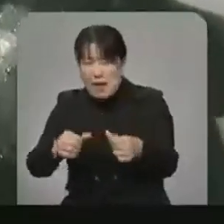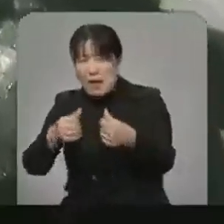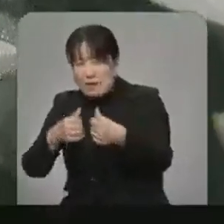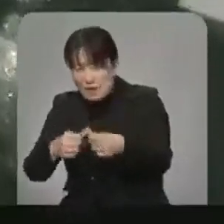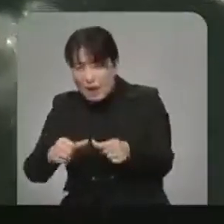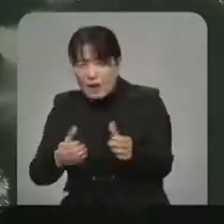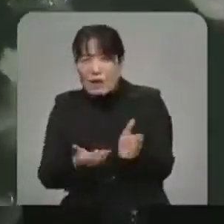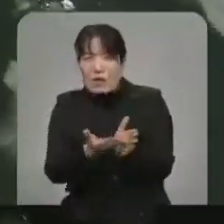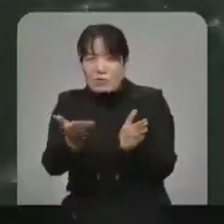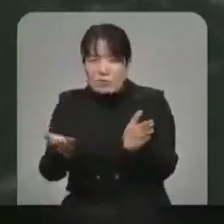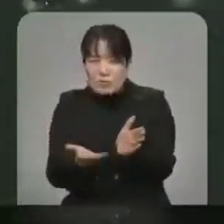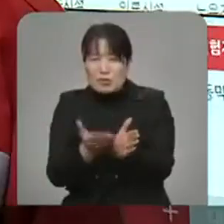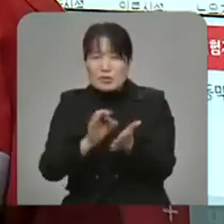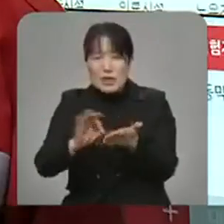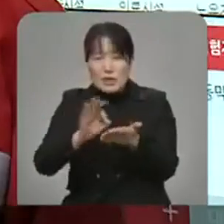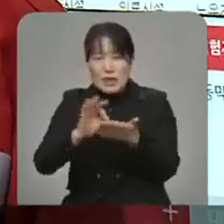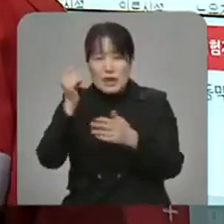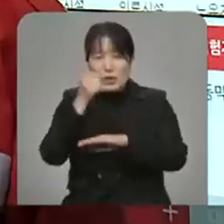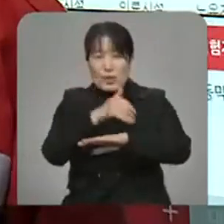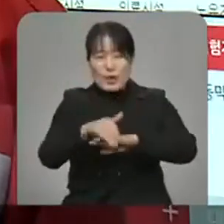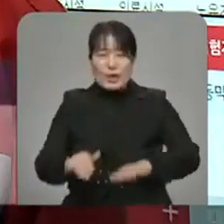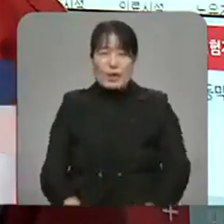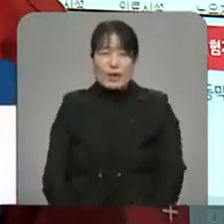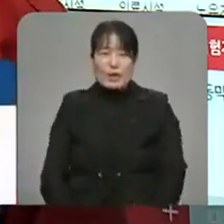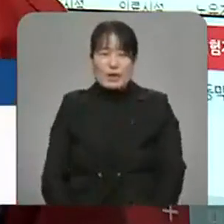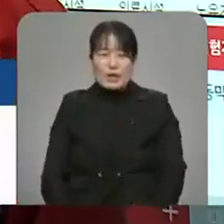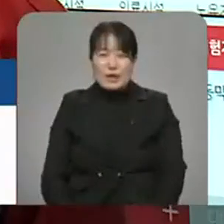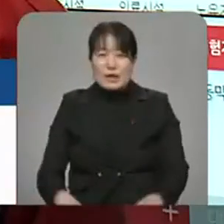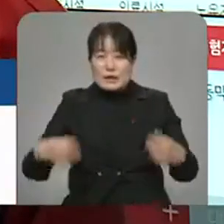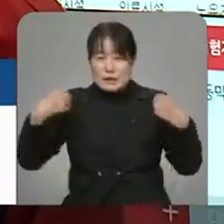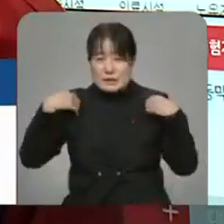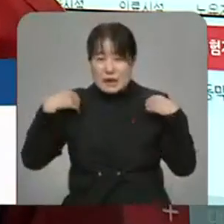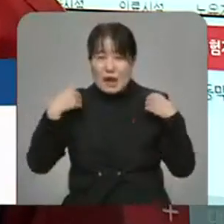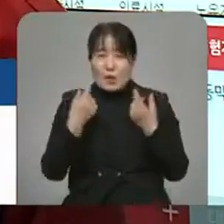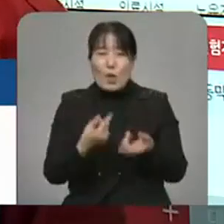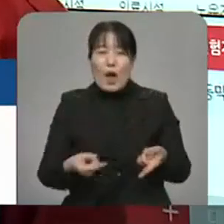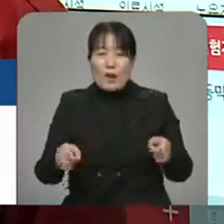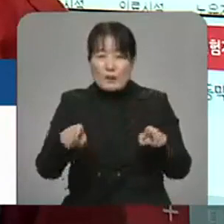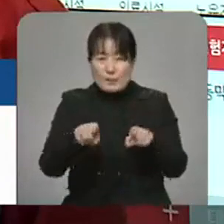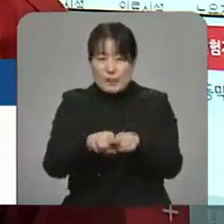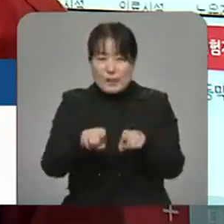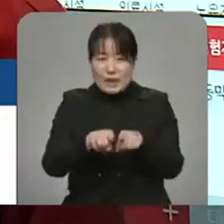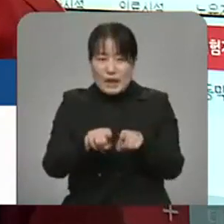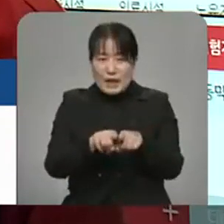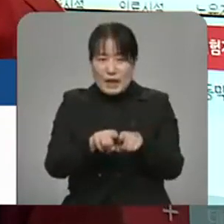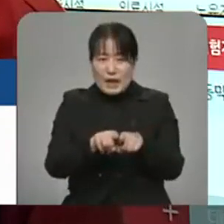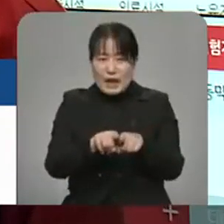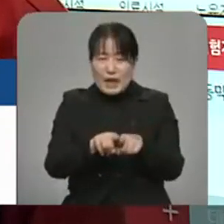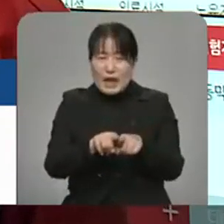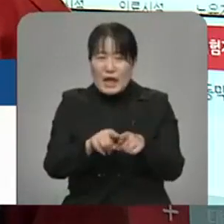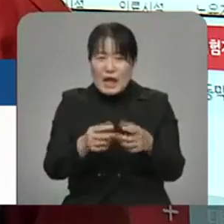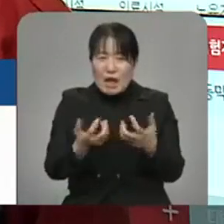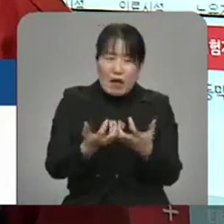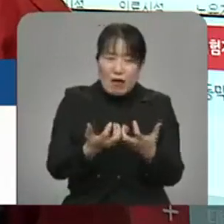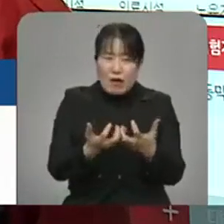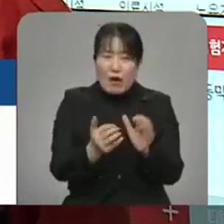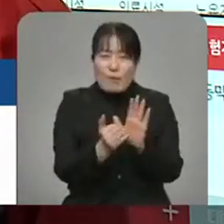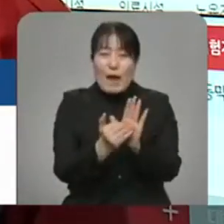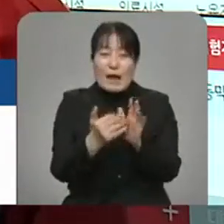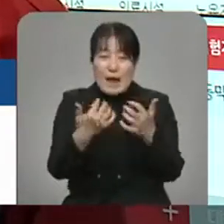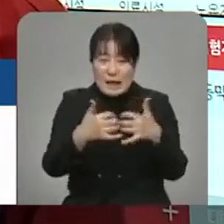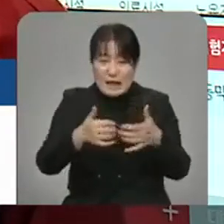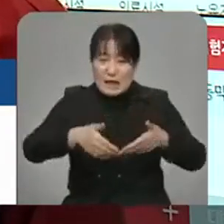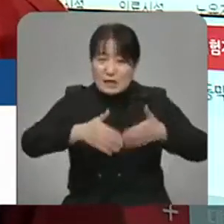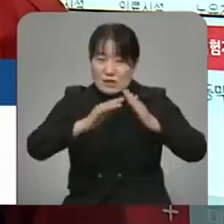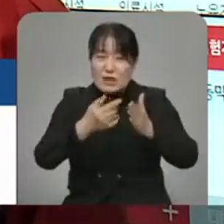확보하기로 했습니다 지자체와 추가 결빙방지 장치 필요성을 저희가 검토를 해서 추가로